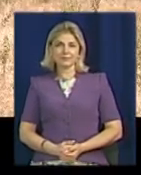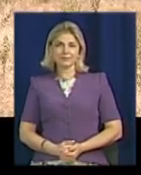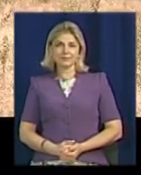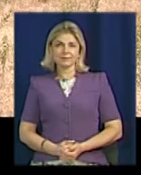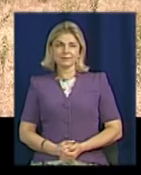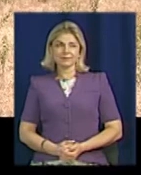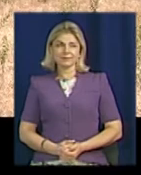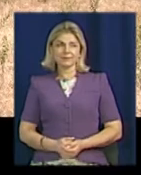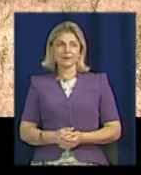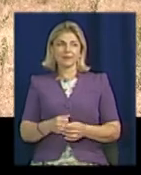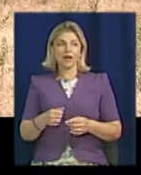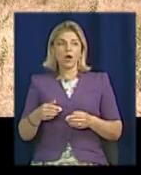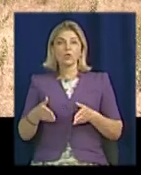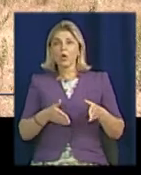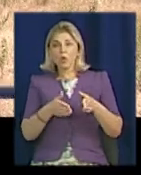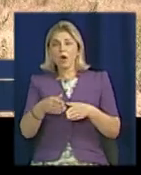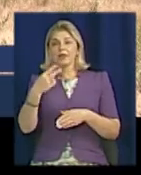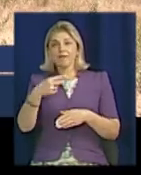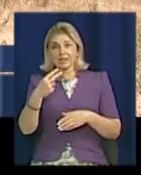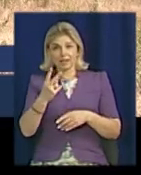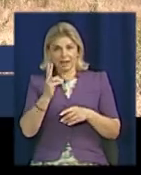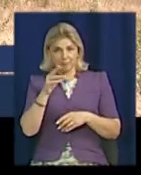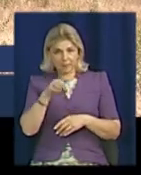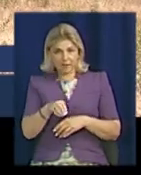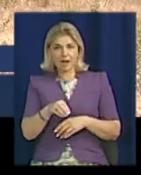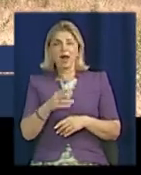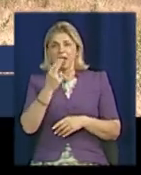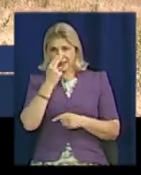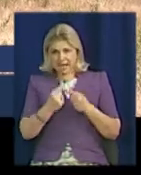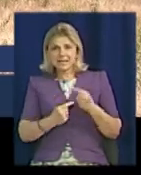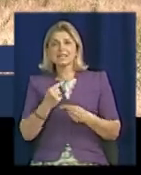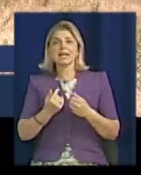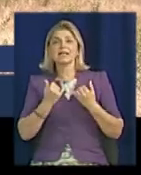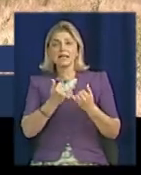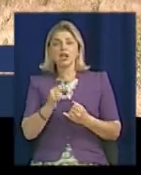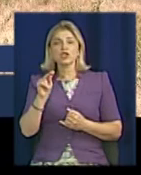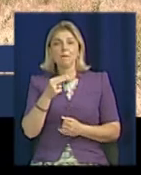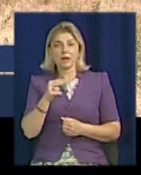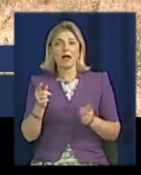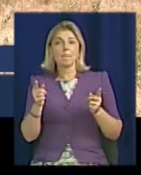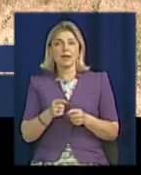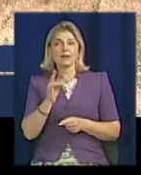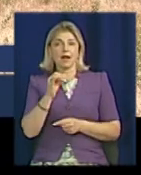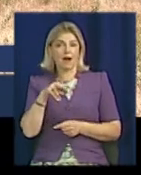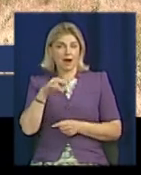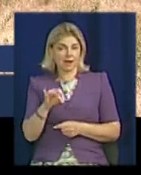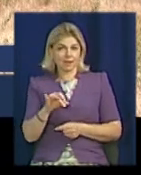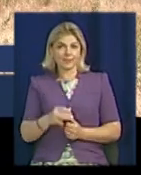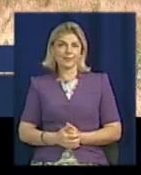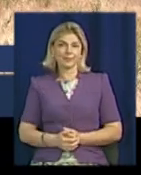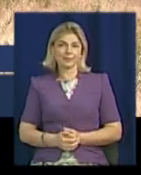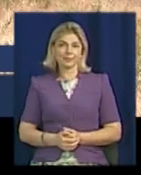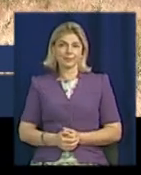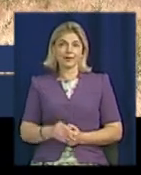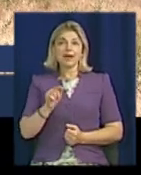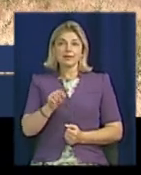Біля 120 кілометрів траса, традиційно для міні-ралі, це чемпіонат з міні-ралі, вона